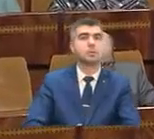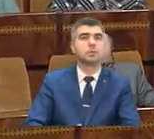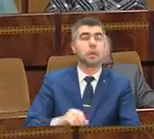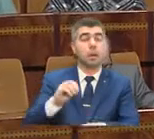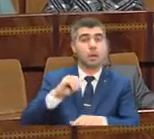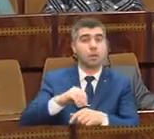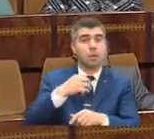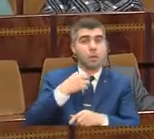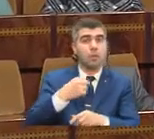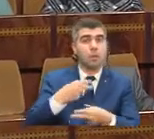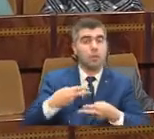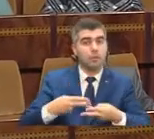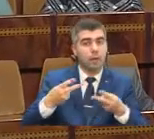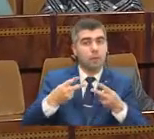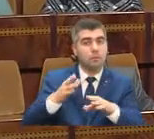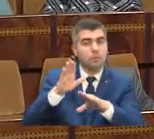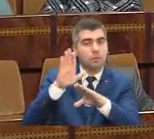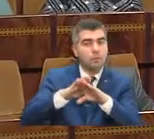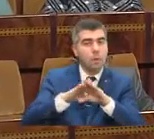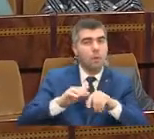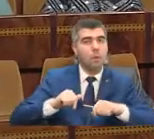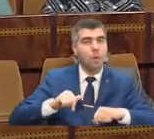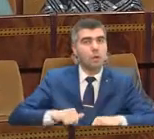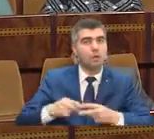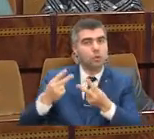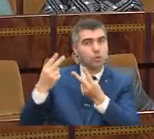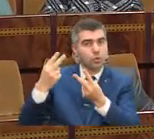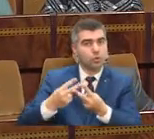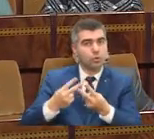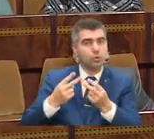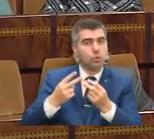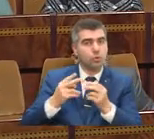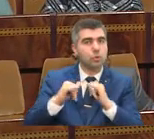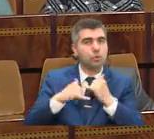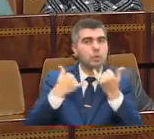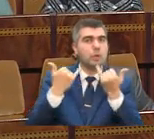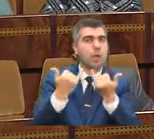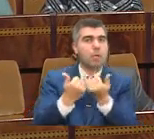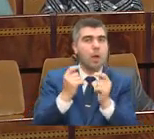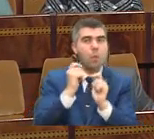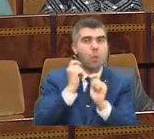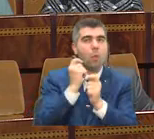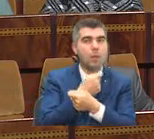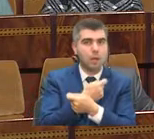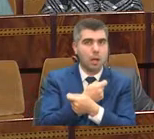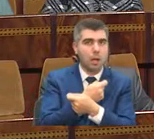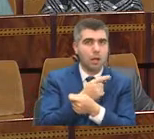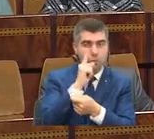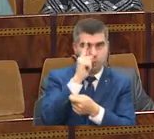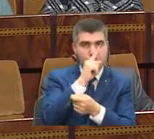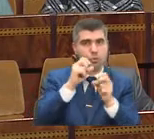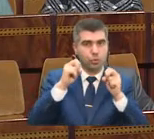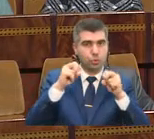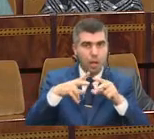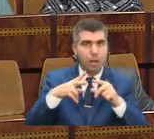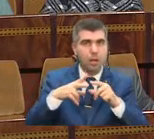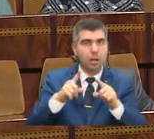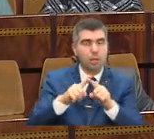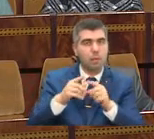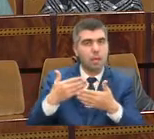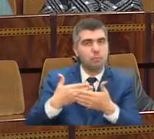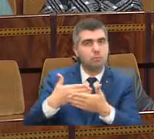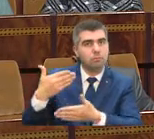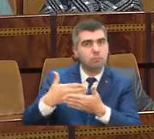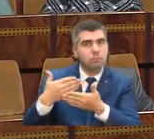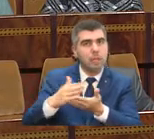لكم دعوة رفقة وزراء آخرين باش تزوروا المنطقة الشرقية، وعندنا اقتراحات اللي ممكن أنها تشجع الاستثمار وممكن